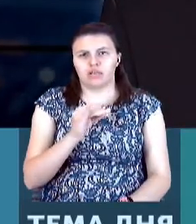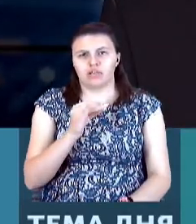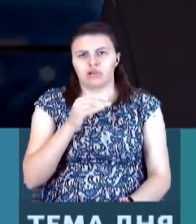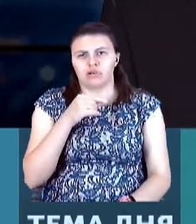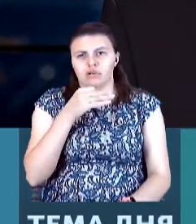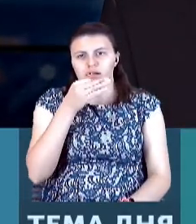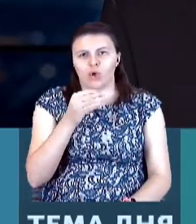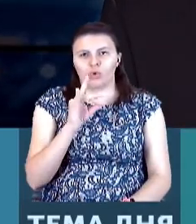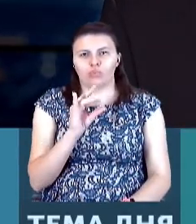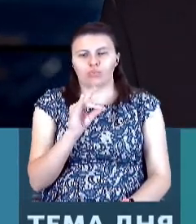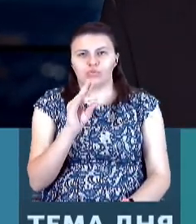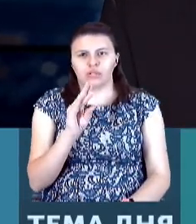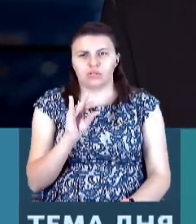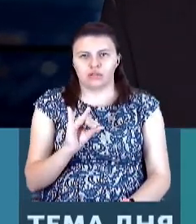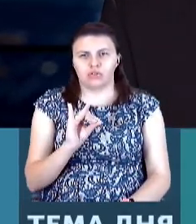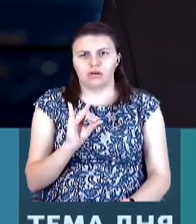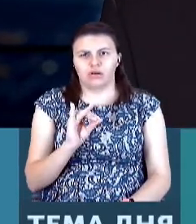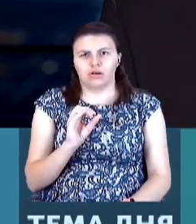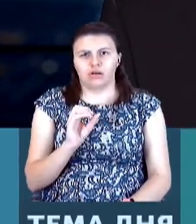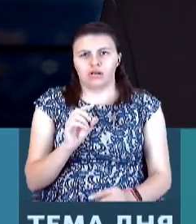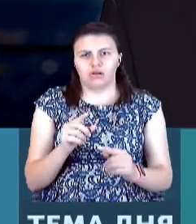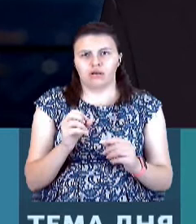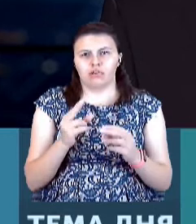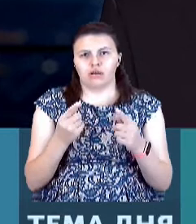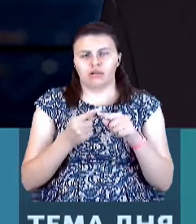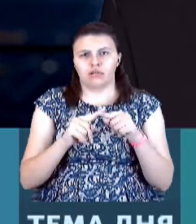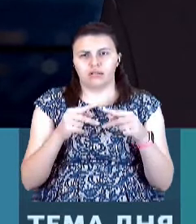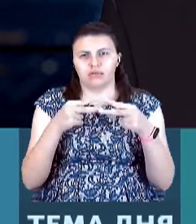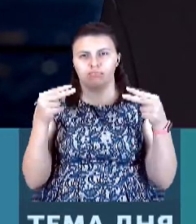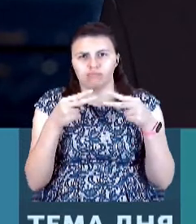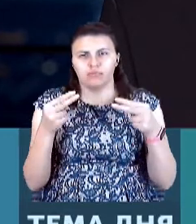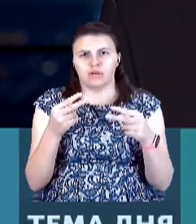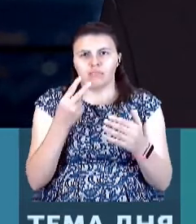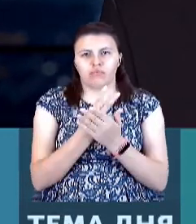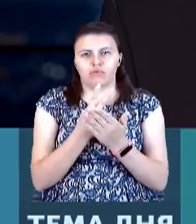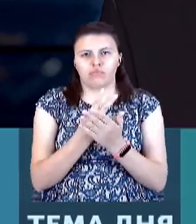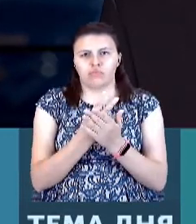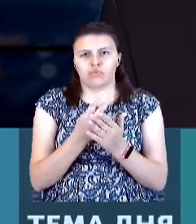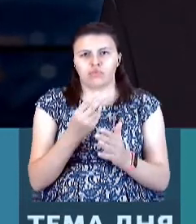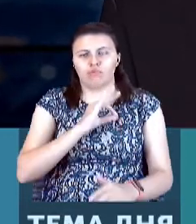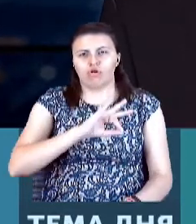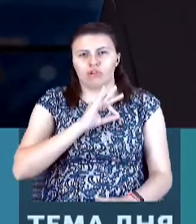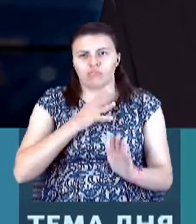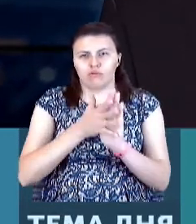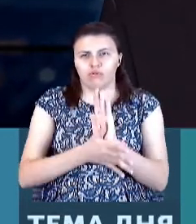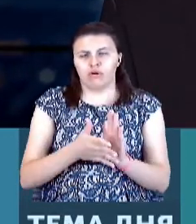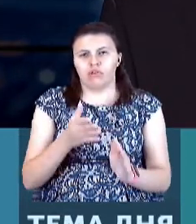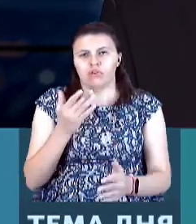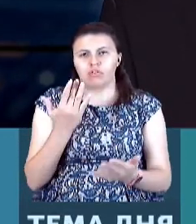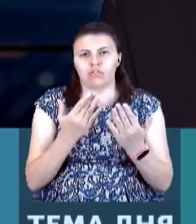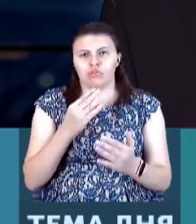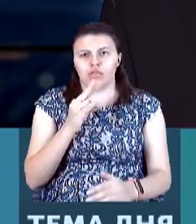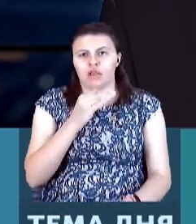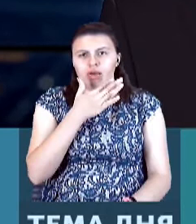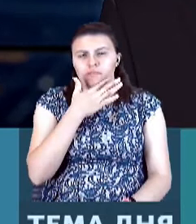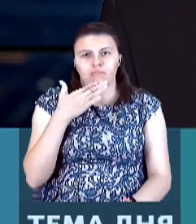для нас. Тобто, і як це співвідноситься з показником зростання споживчих цін. Якщо наразі, скажімо, в цьому році ми поки що маємо невисокий показник,